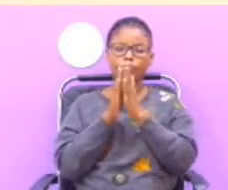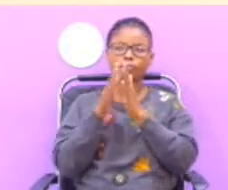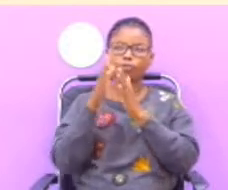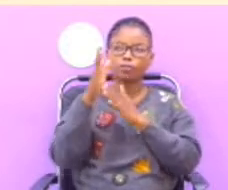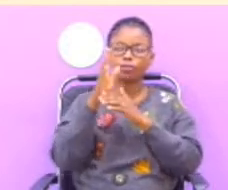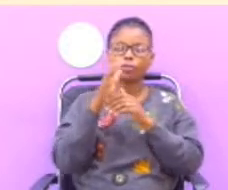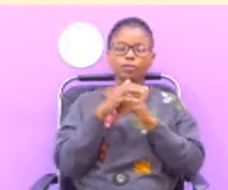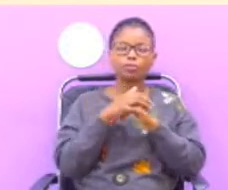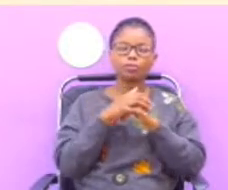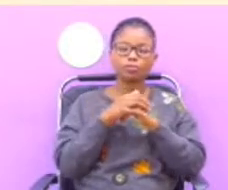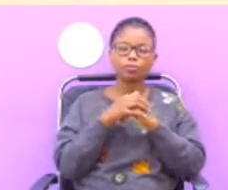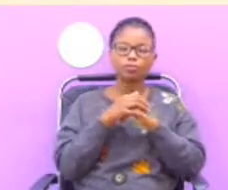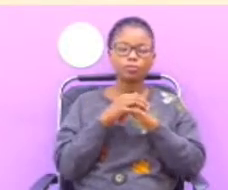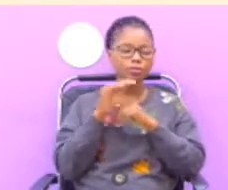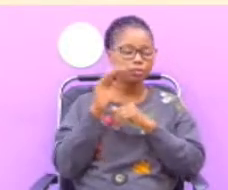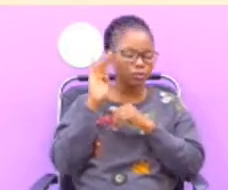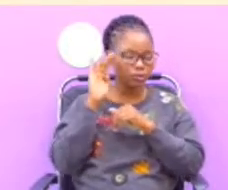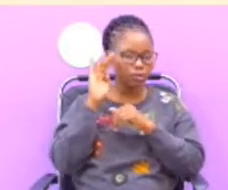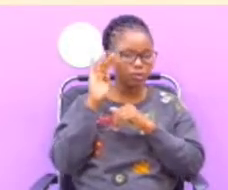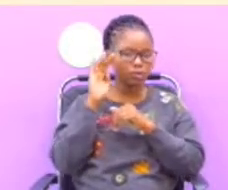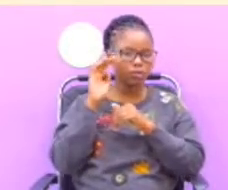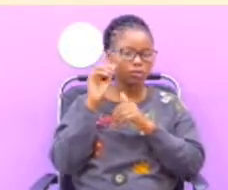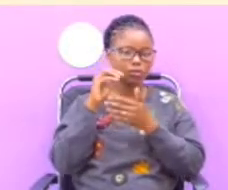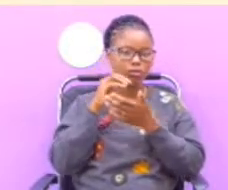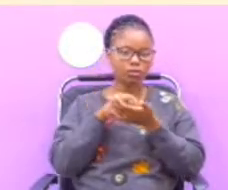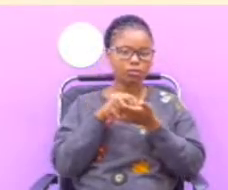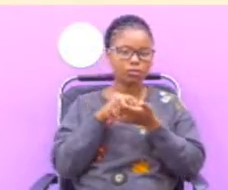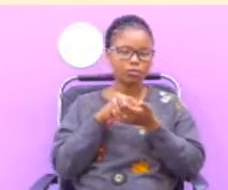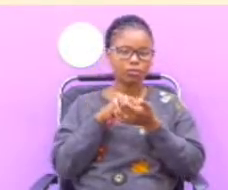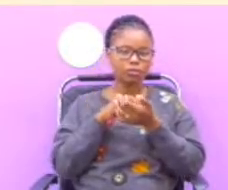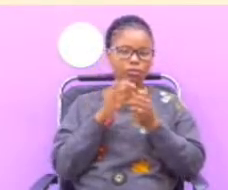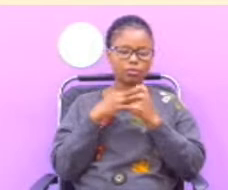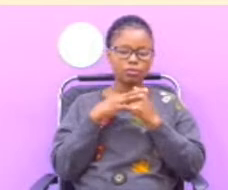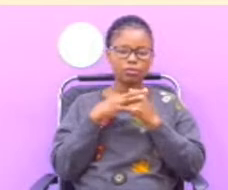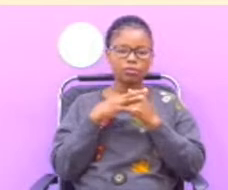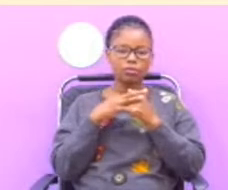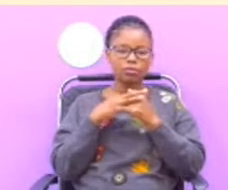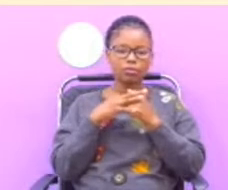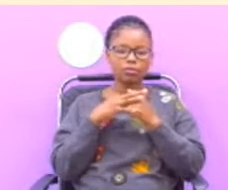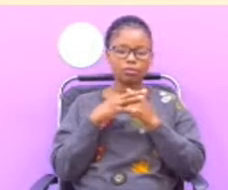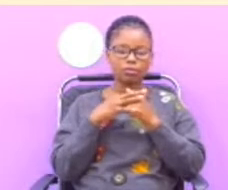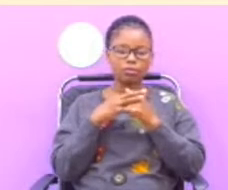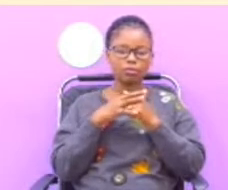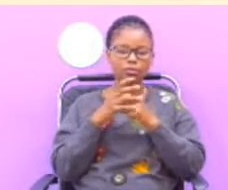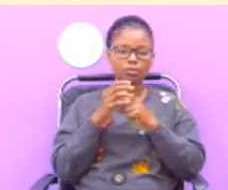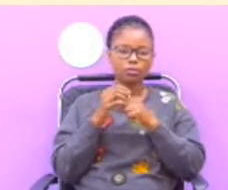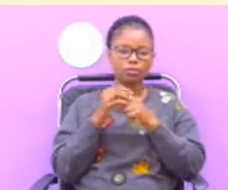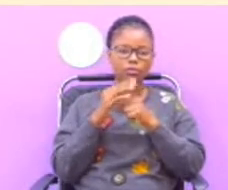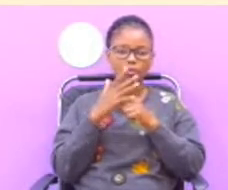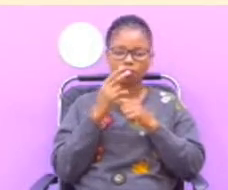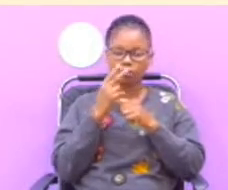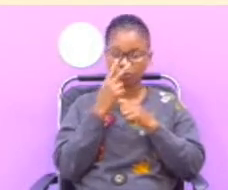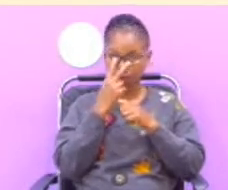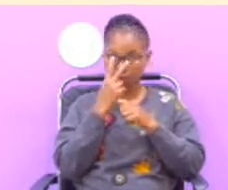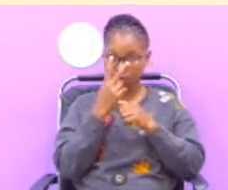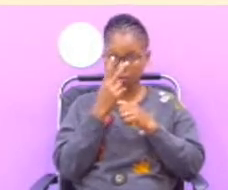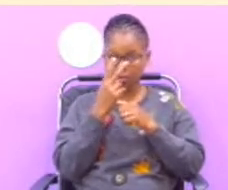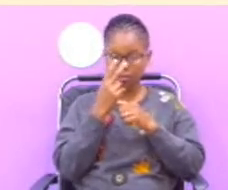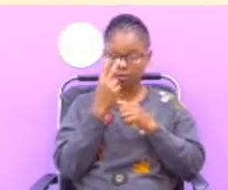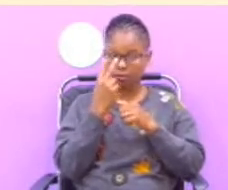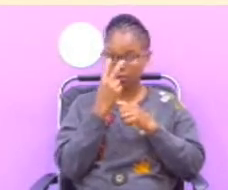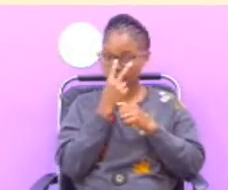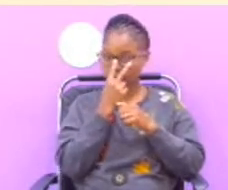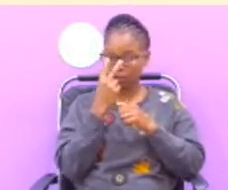sana. Tadikiriri ya uigwe uleka mwini kana naroiga. Atere, maitho ma Mwathani Jehova